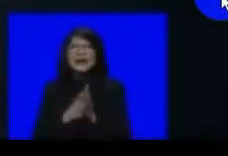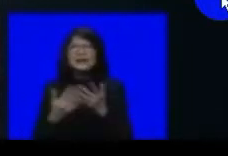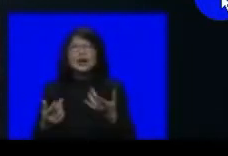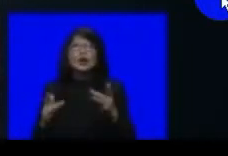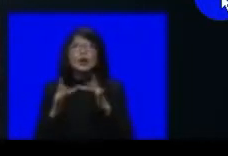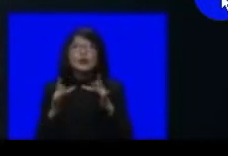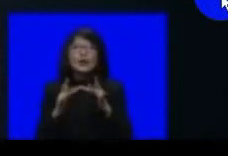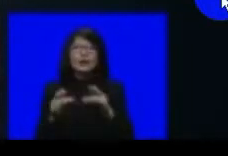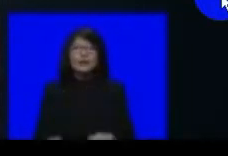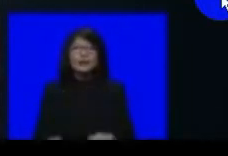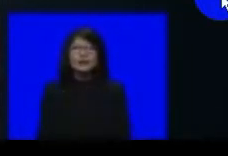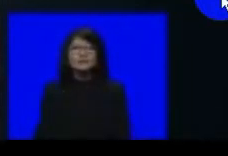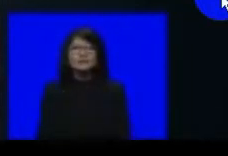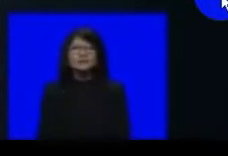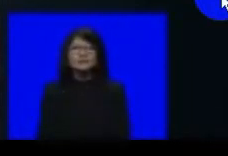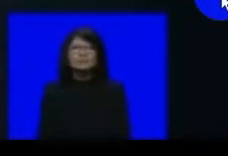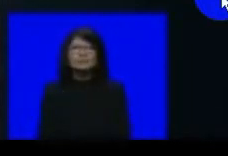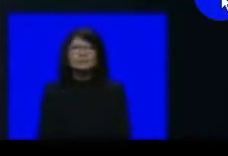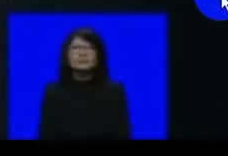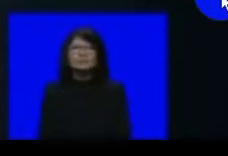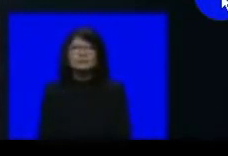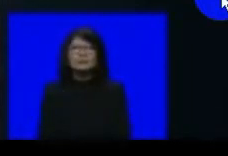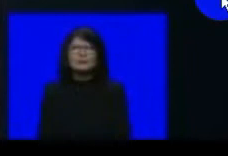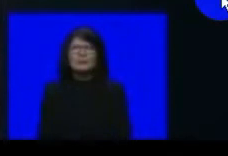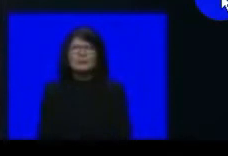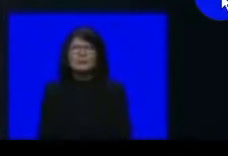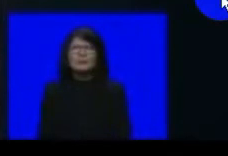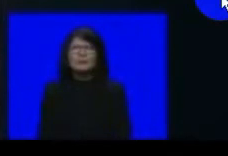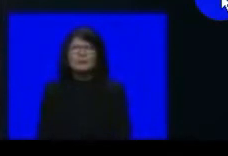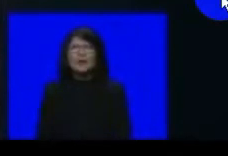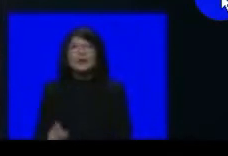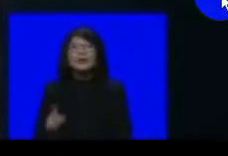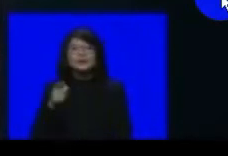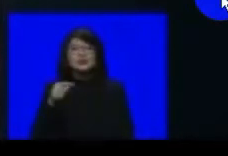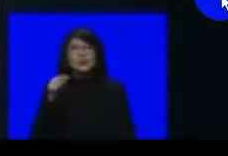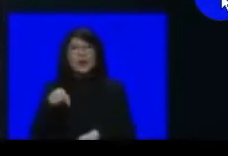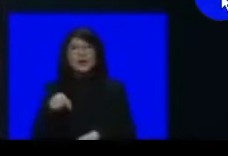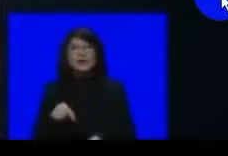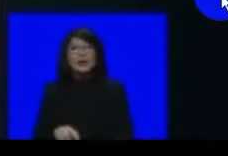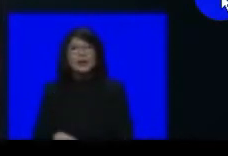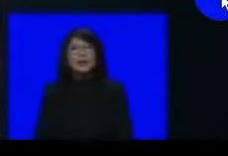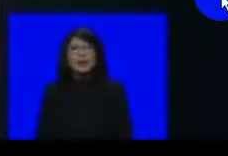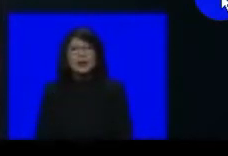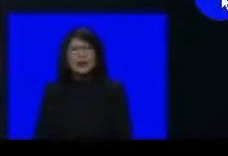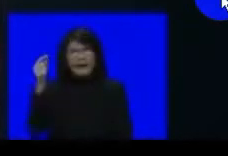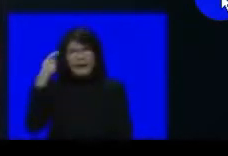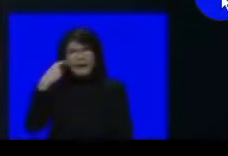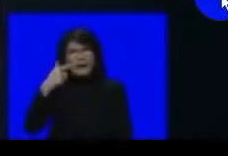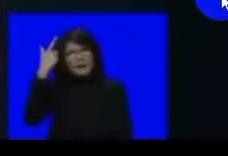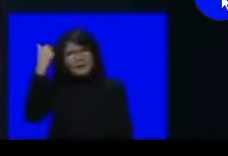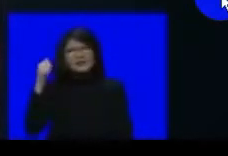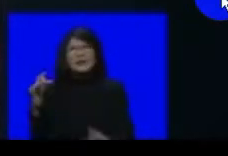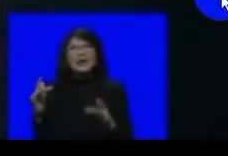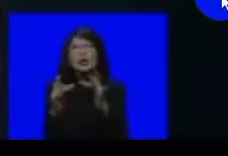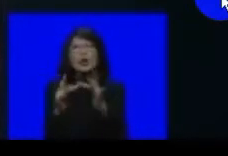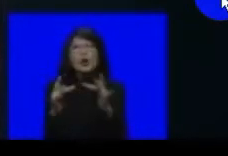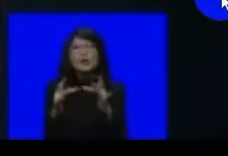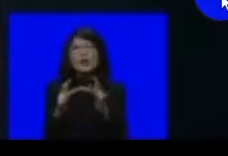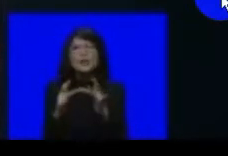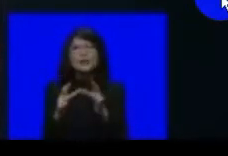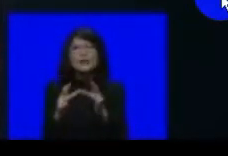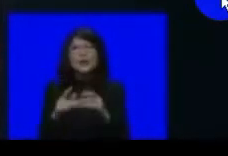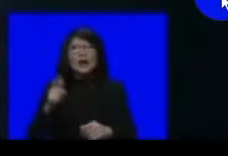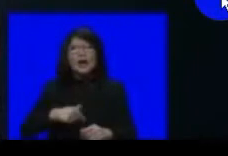virtual. Di sini harus memaknai, ada terkandung makna bahwa pembelajaran online ini